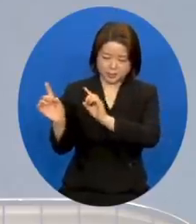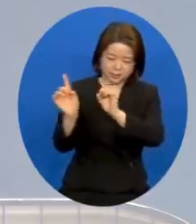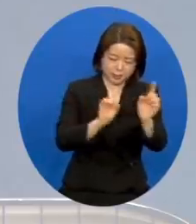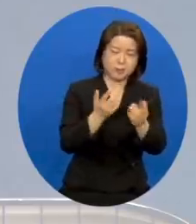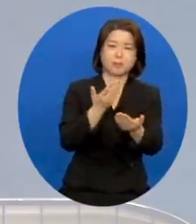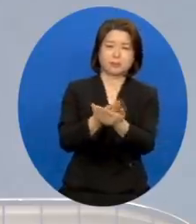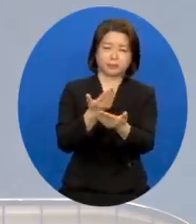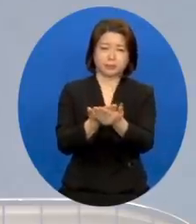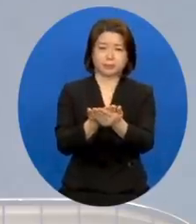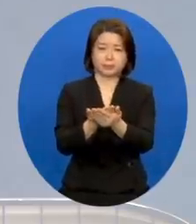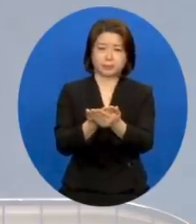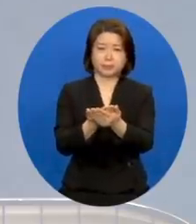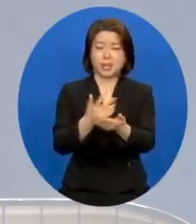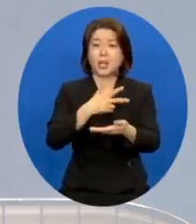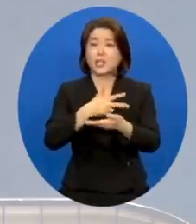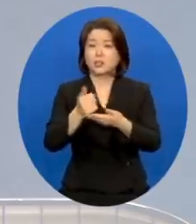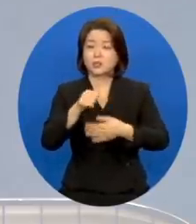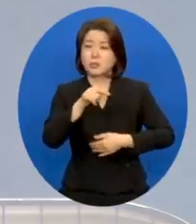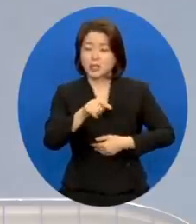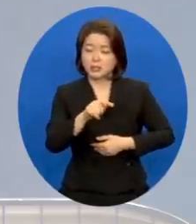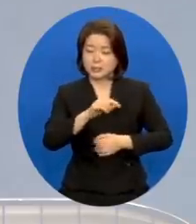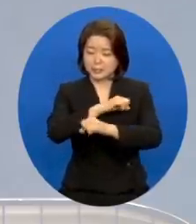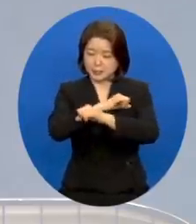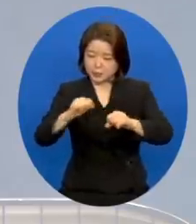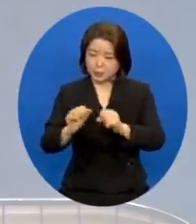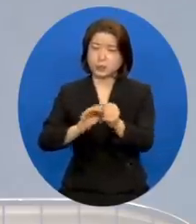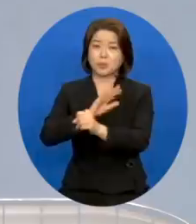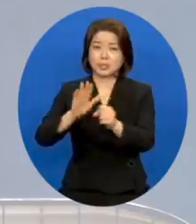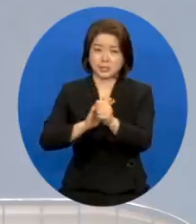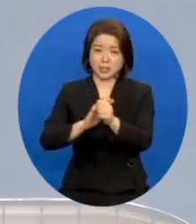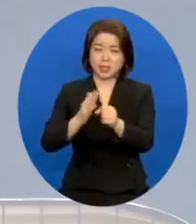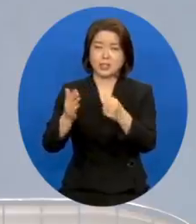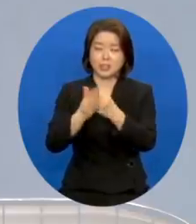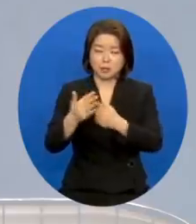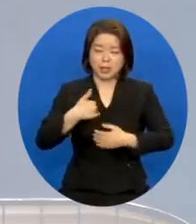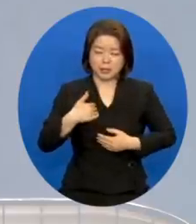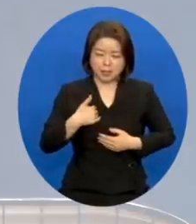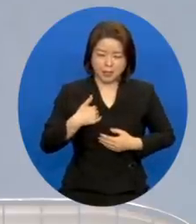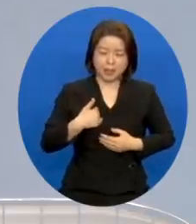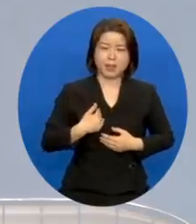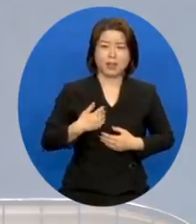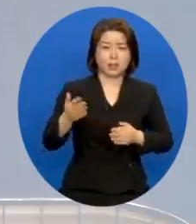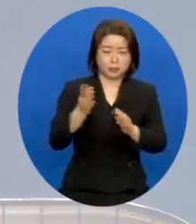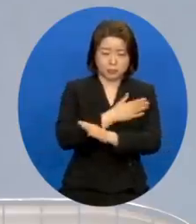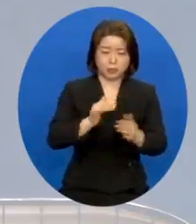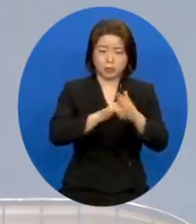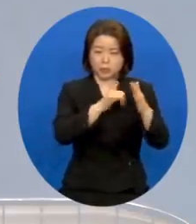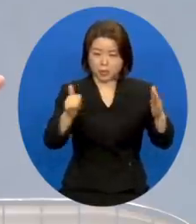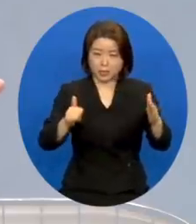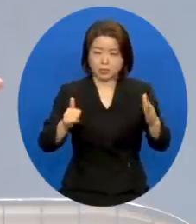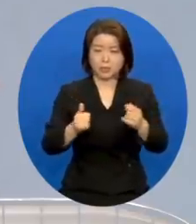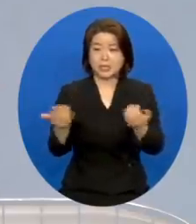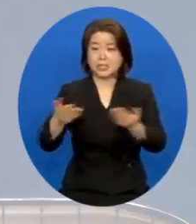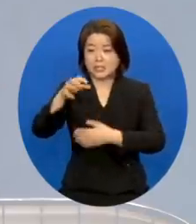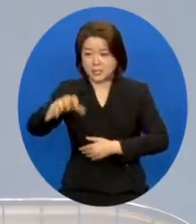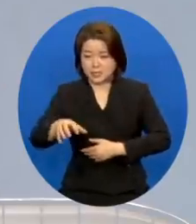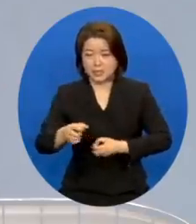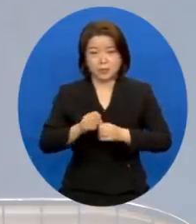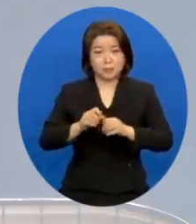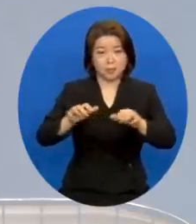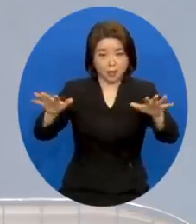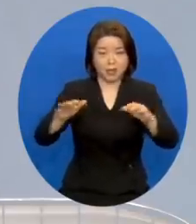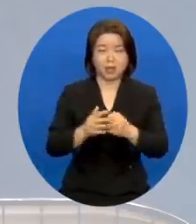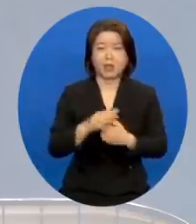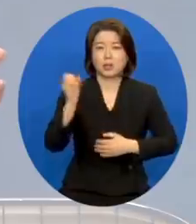해주세요 주님의 그 용서와 사랑이 내게서 가족에게 내지 일터에 동료들에게